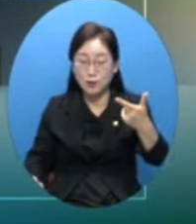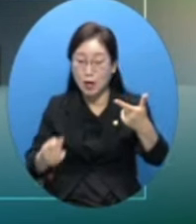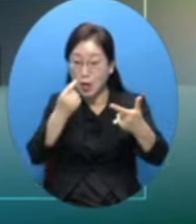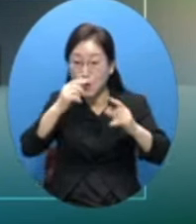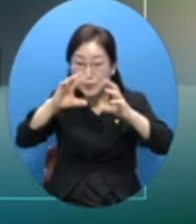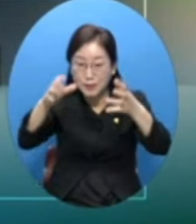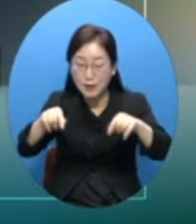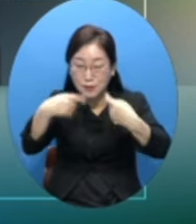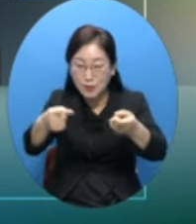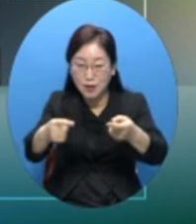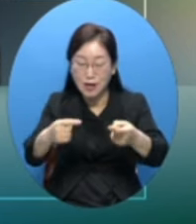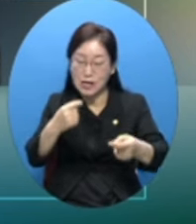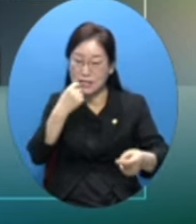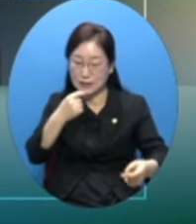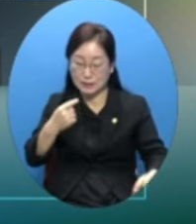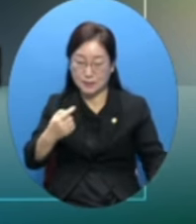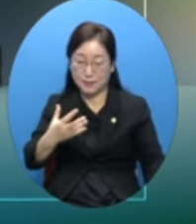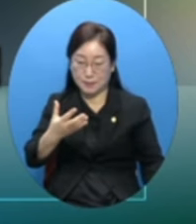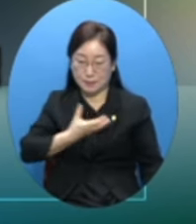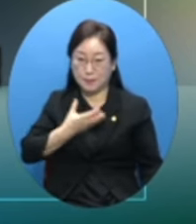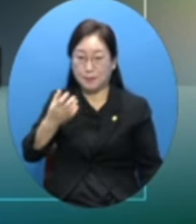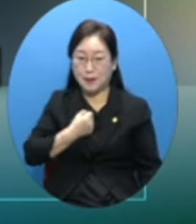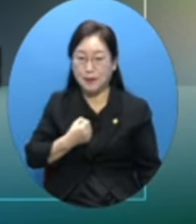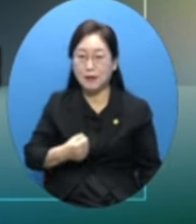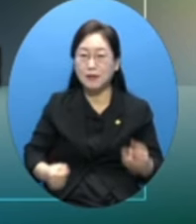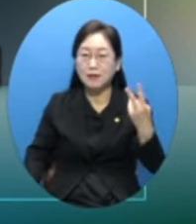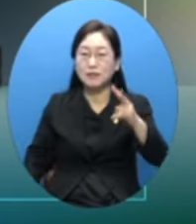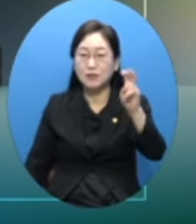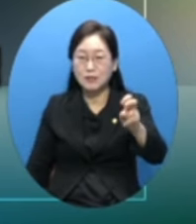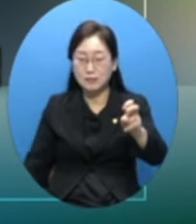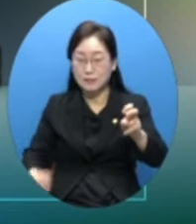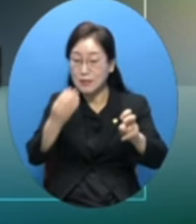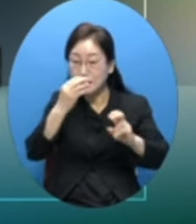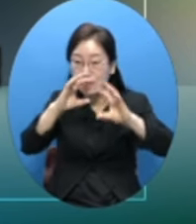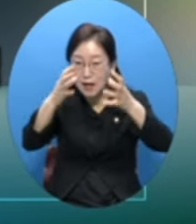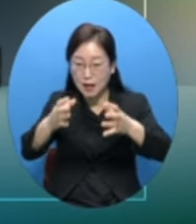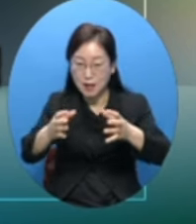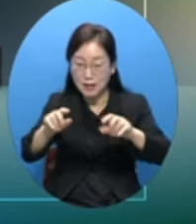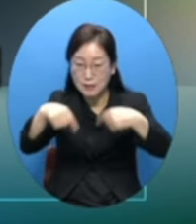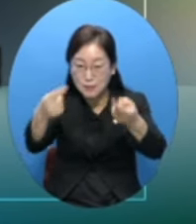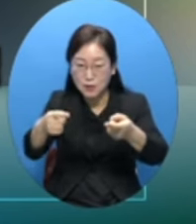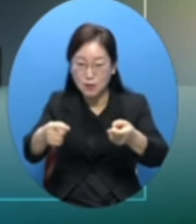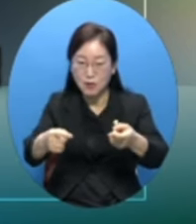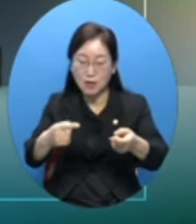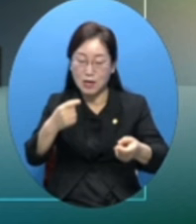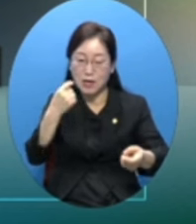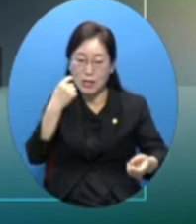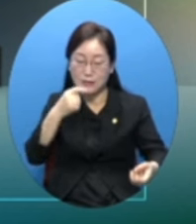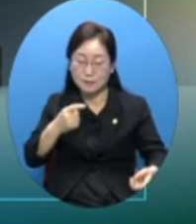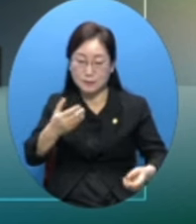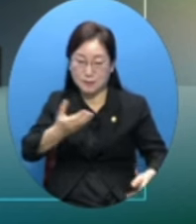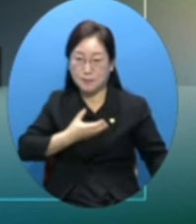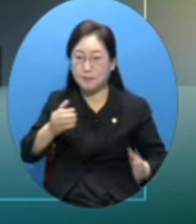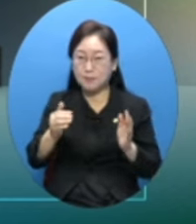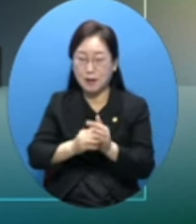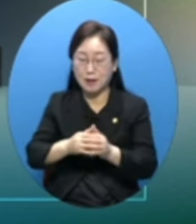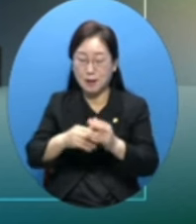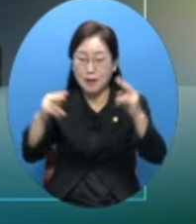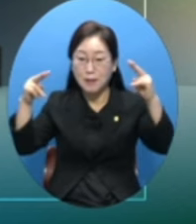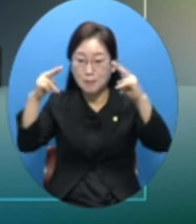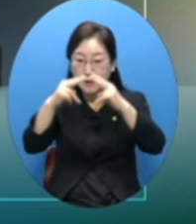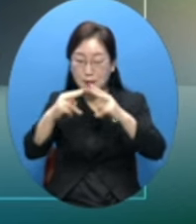리오데자네이로올림픽에서 은메달을 따고 2020년 이스라엘 테라비브 그랑프리에서 금메달을 따고 2020년 파리 그랜드슬램에서 금메달을